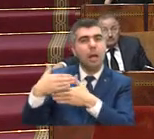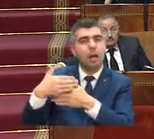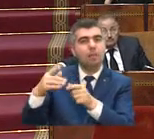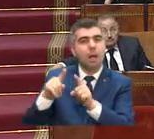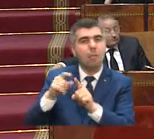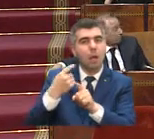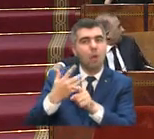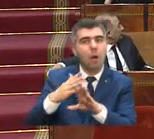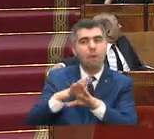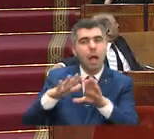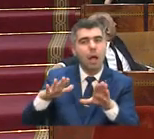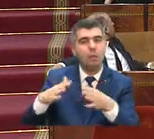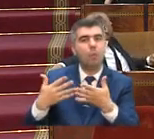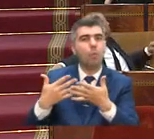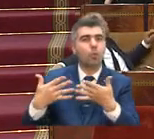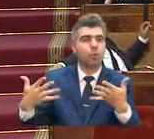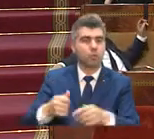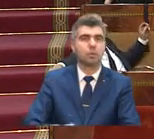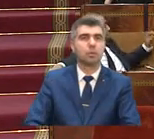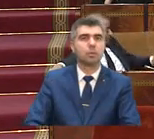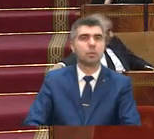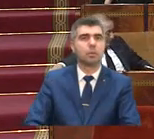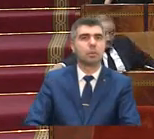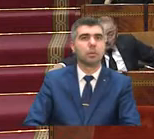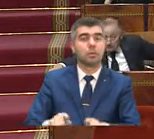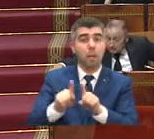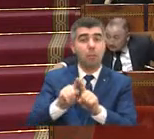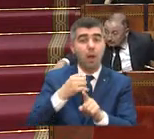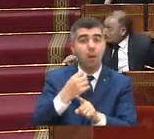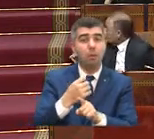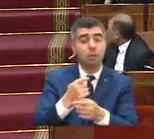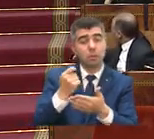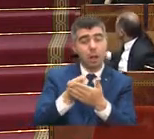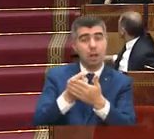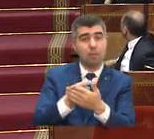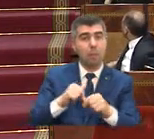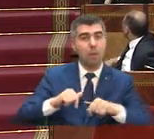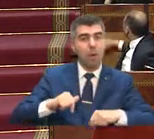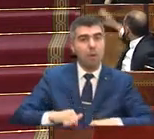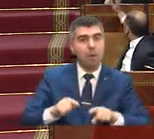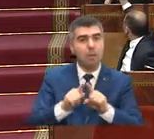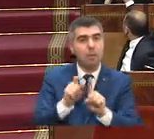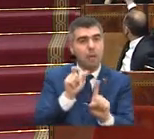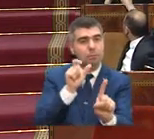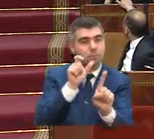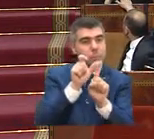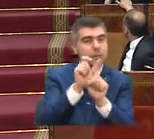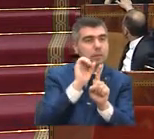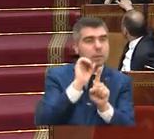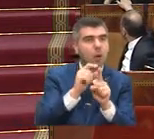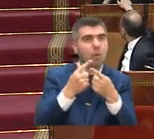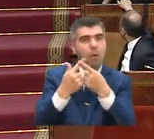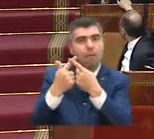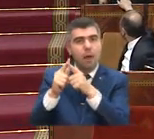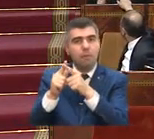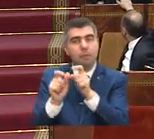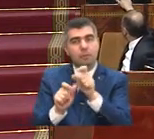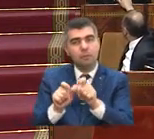أجدادنا. لذا نطالبكم سيد الوزير الإسراء بتأطير هذه الأراضي في إطار